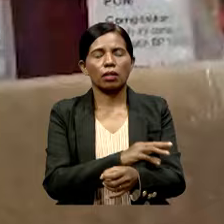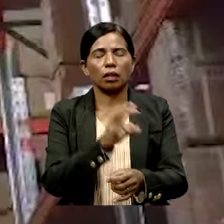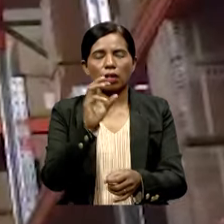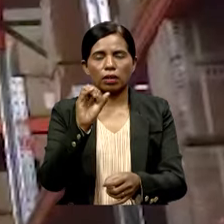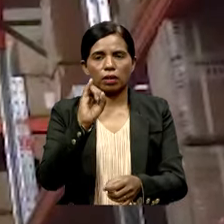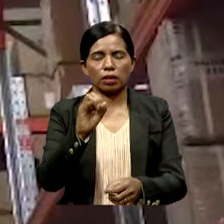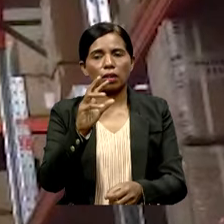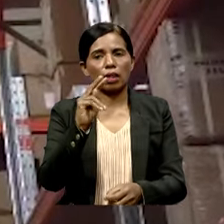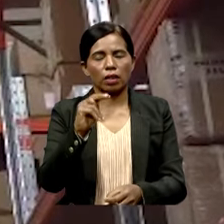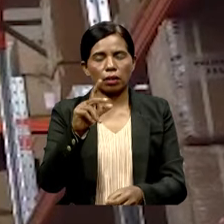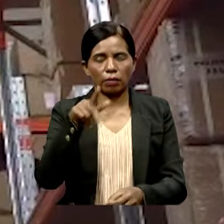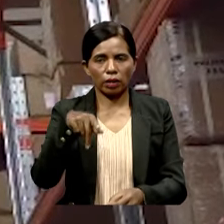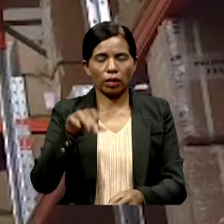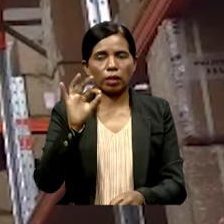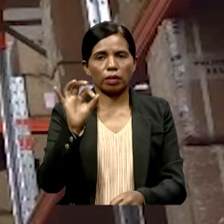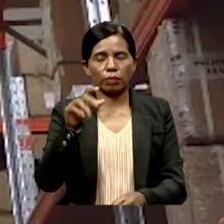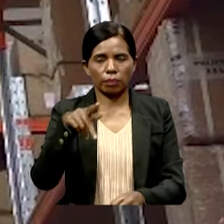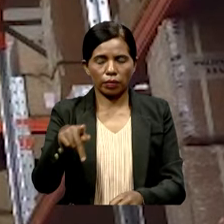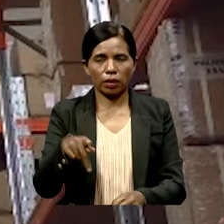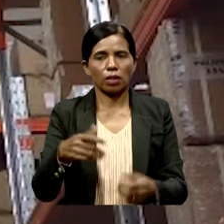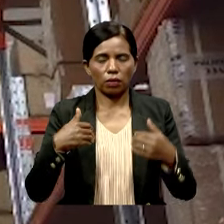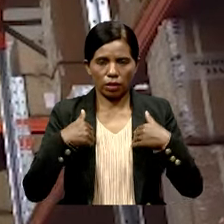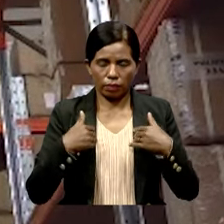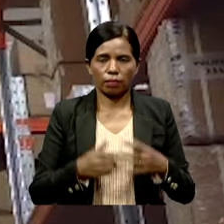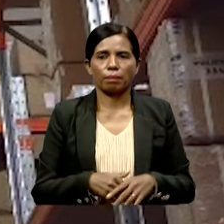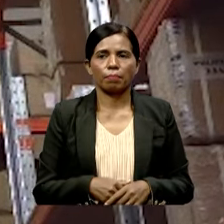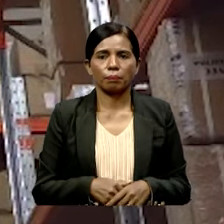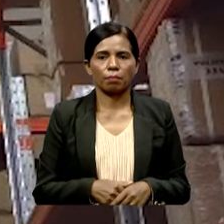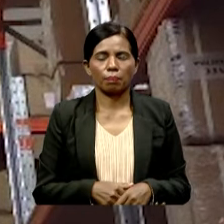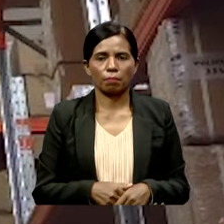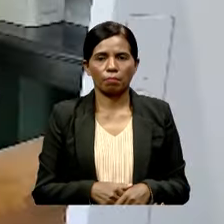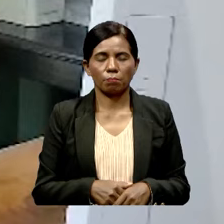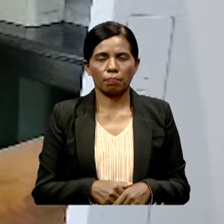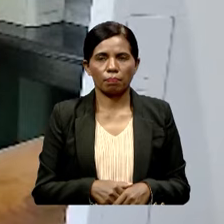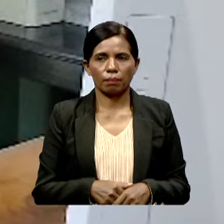no persento nenu resenghitu disponibel hela. Basea ba